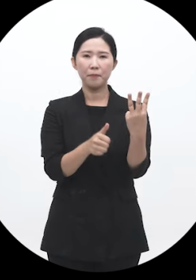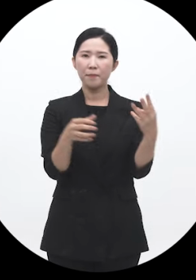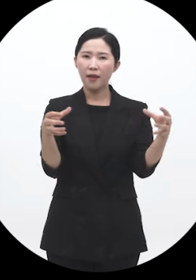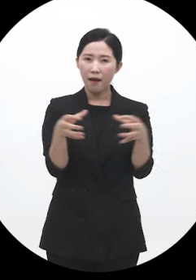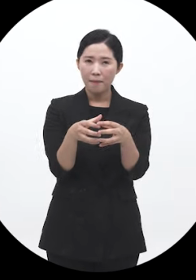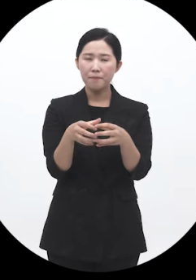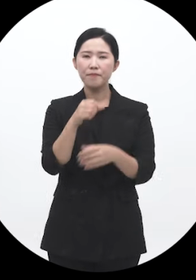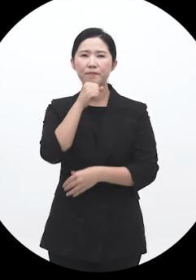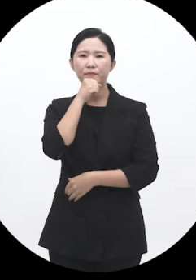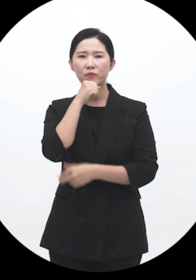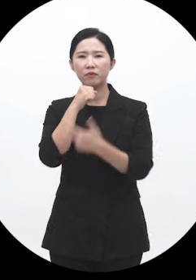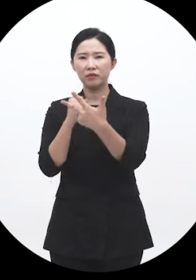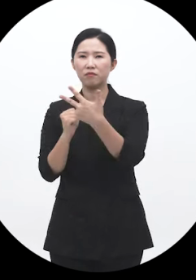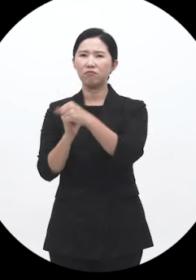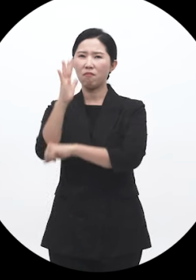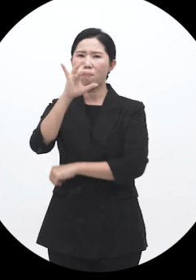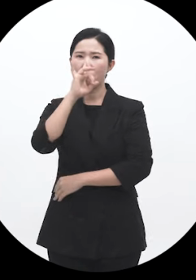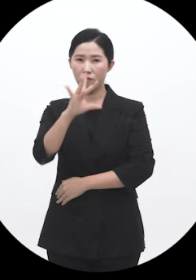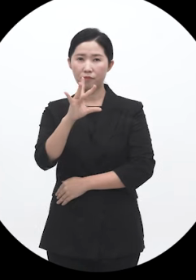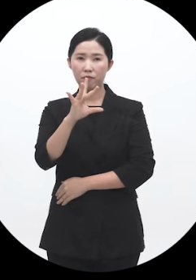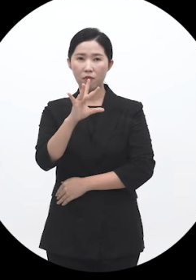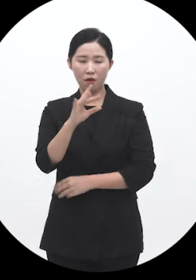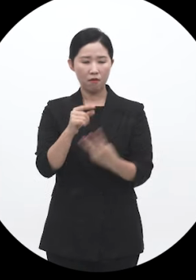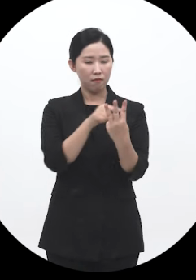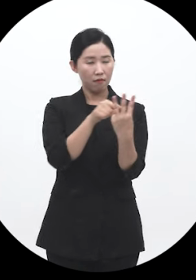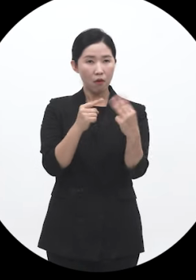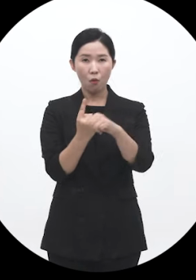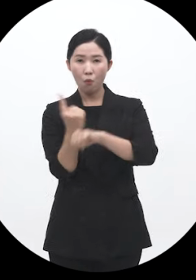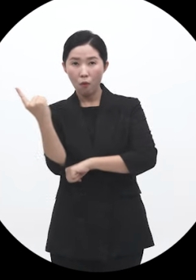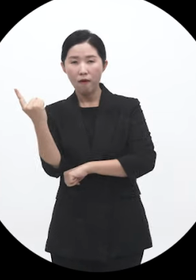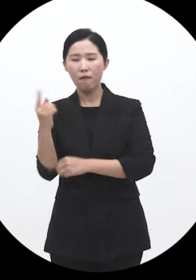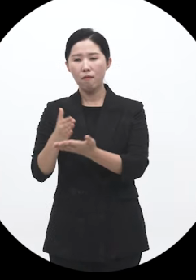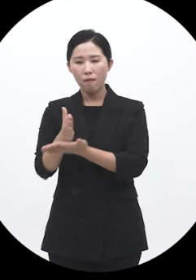단위는 수능최저학력 기준이 적용되지 않습니다.